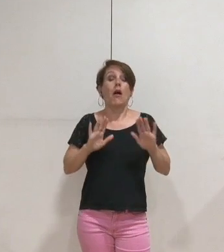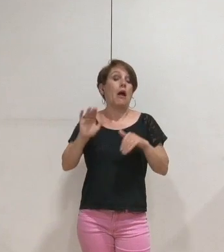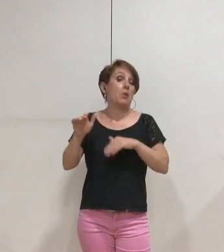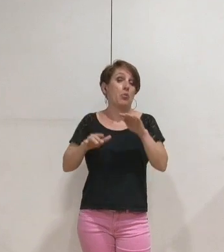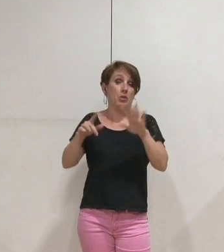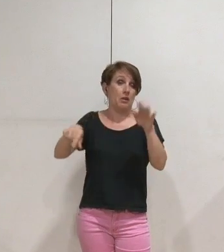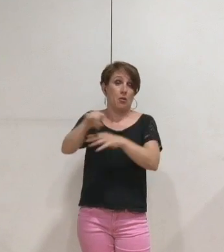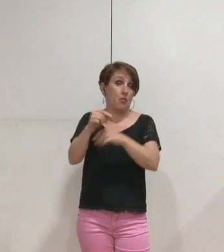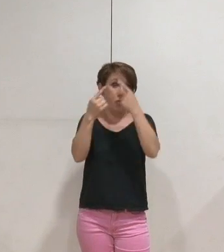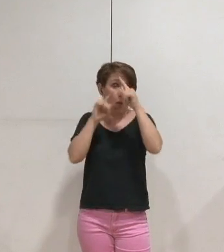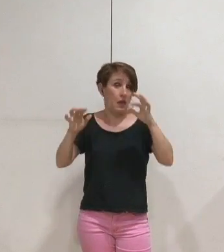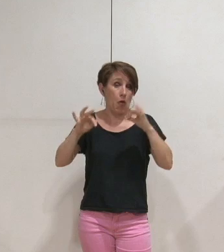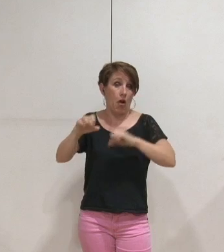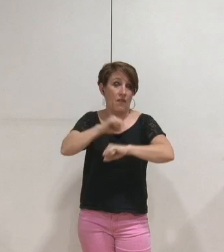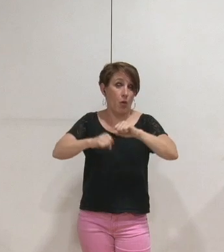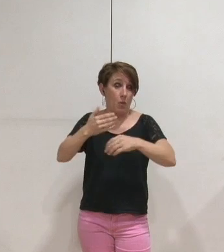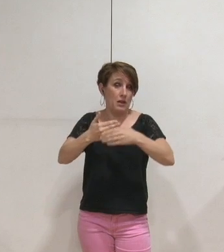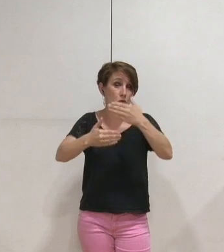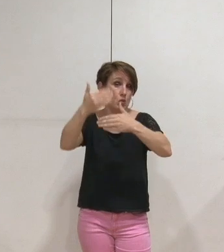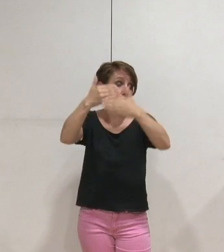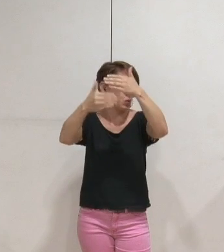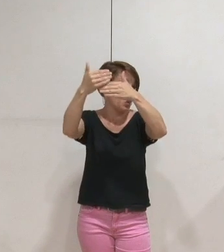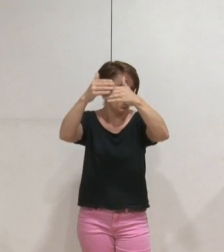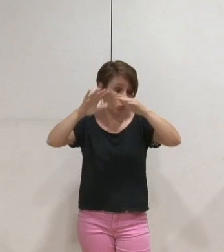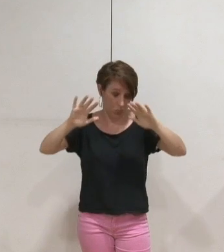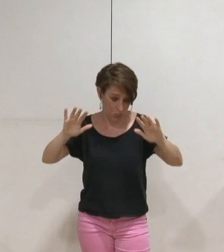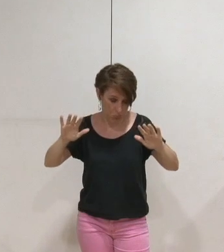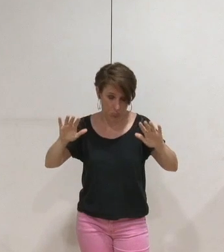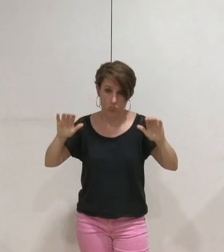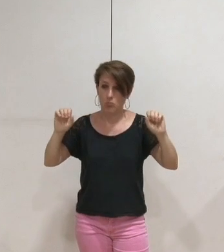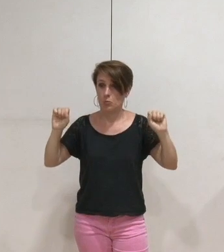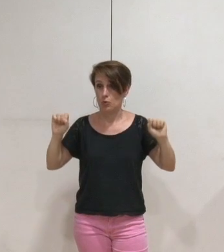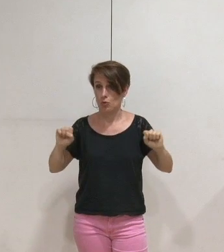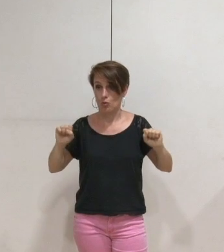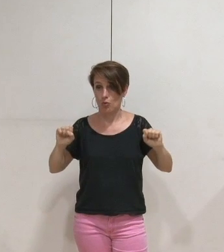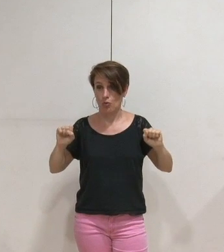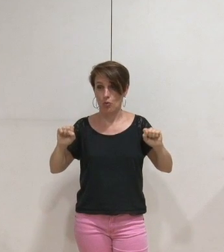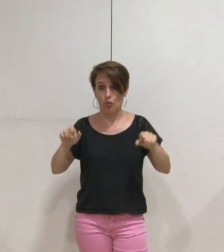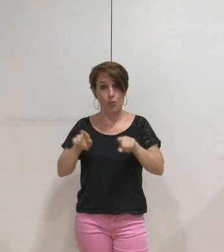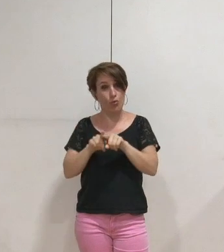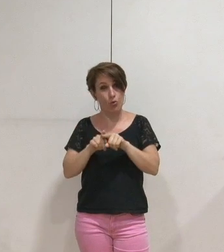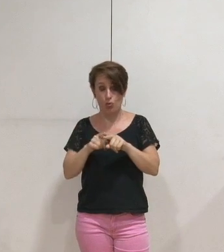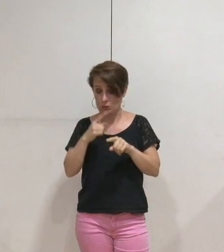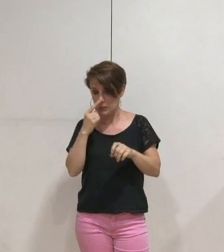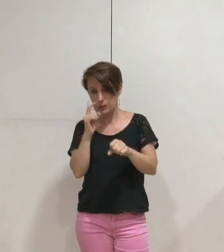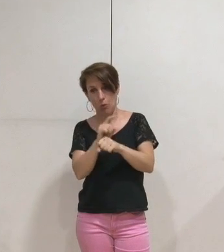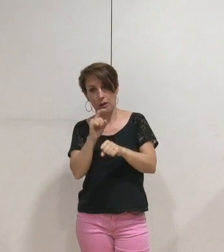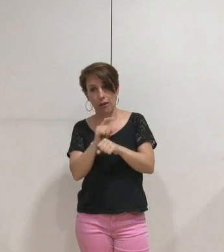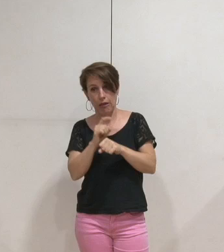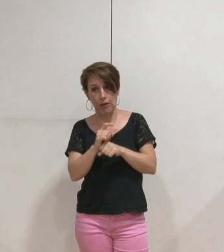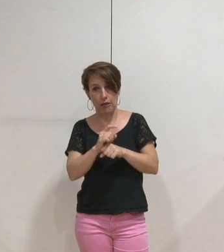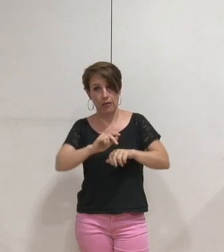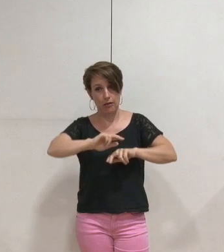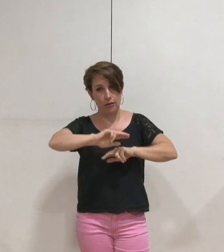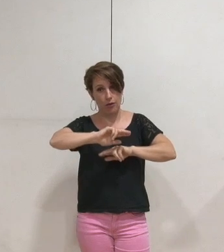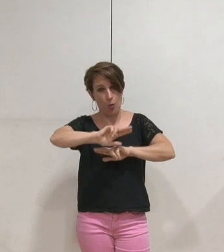veut de l'opération on peut penser également ce qu'on veut des nombreux actes qui ont été signés entre les deux tours de l'élection